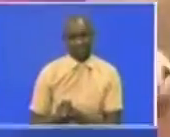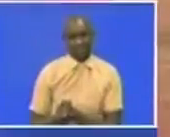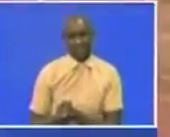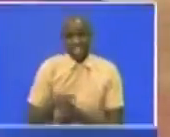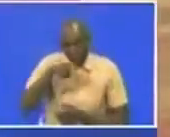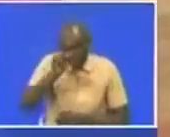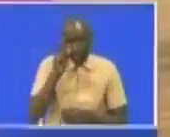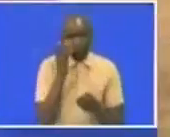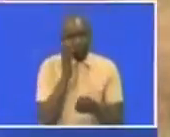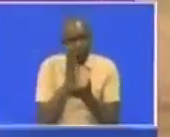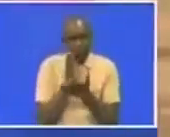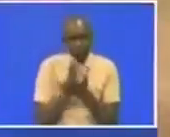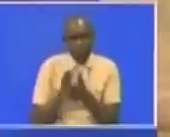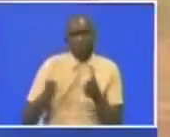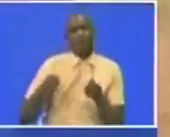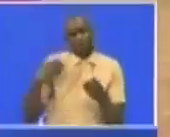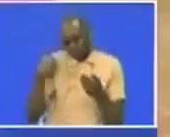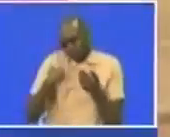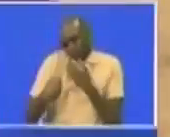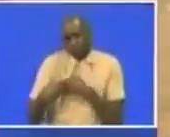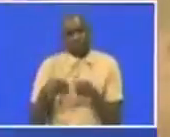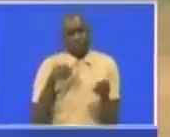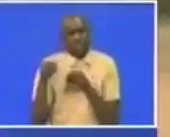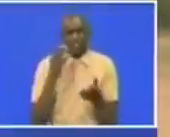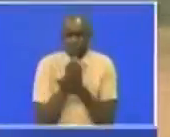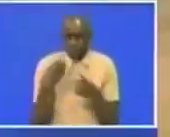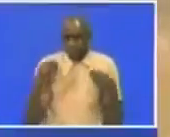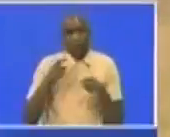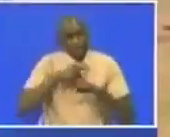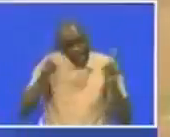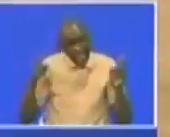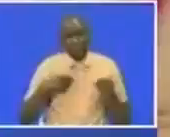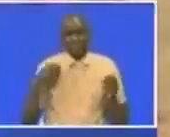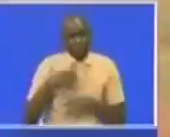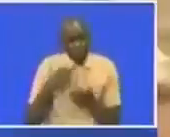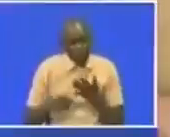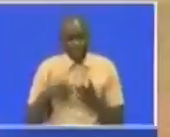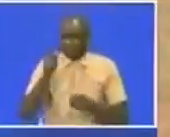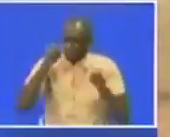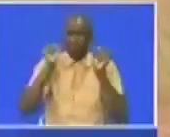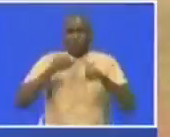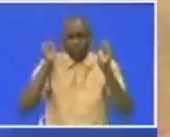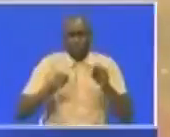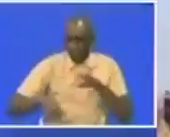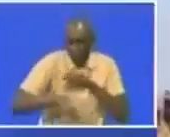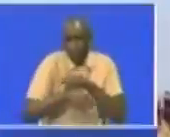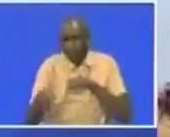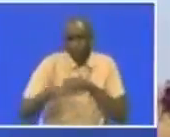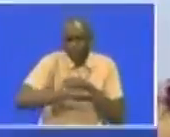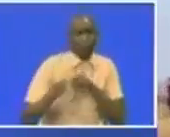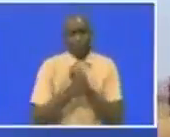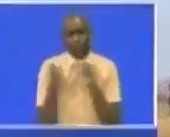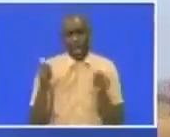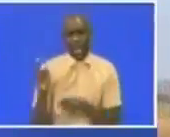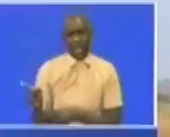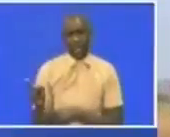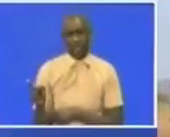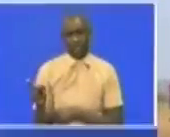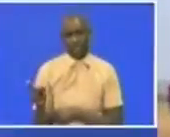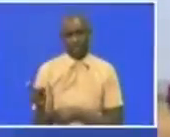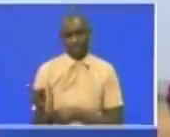Mpungufu yake ya kupoza mikono yako dhahiri, lakini kilichojificha ni uwezo wake. Ni